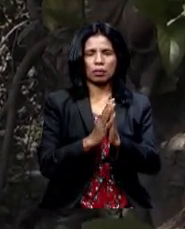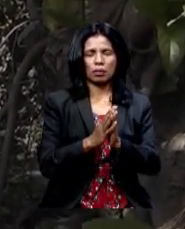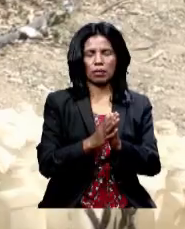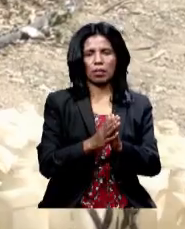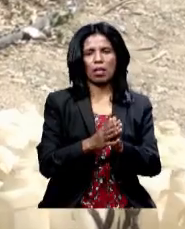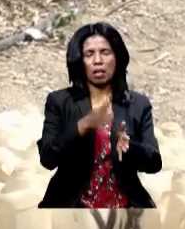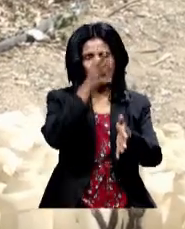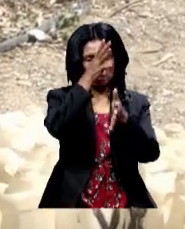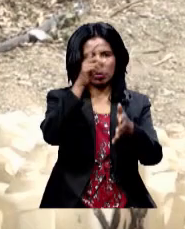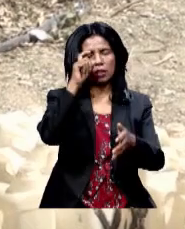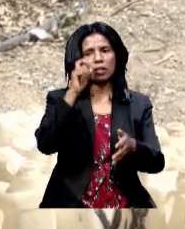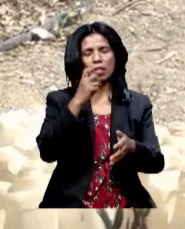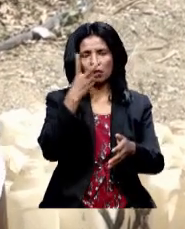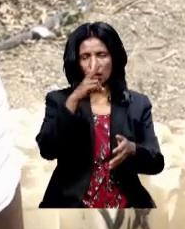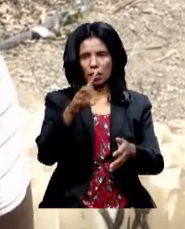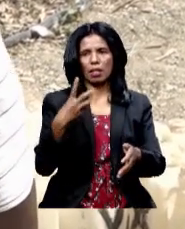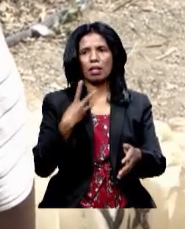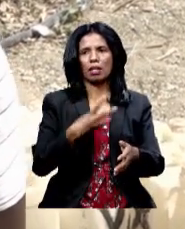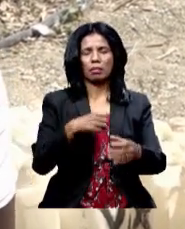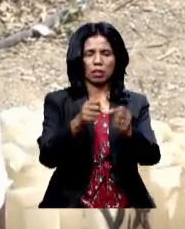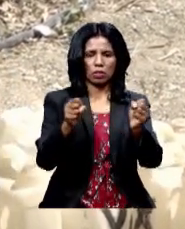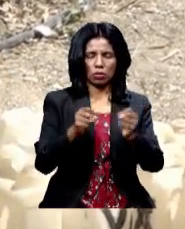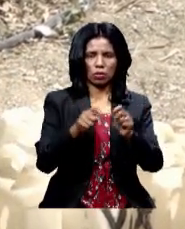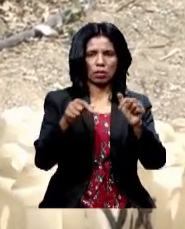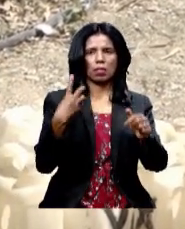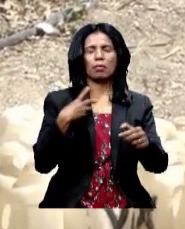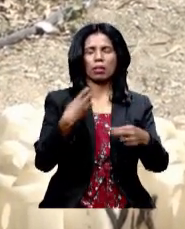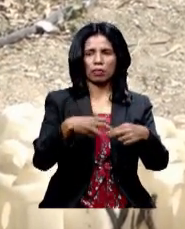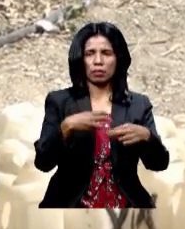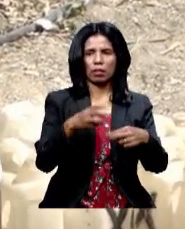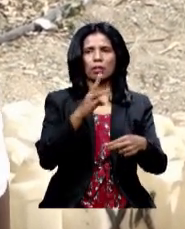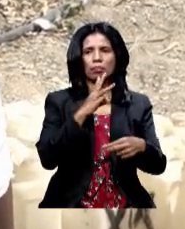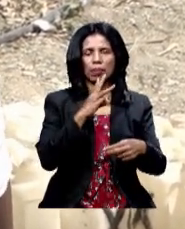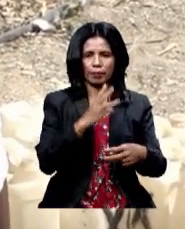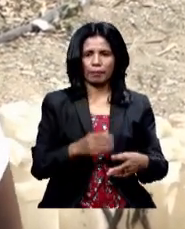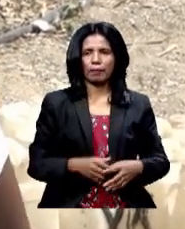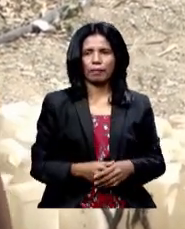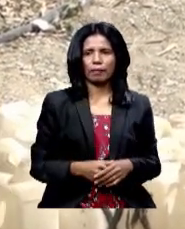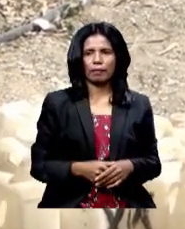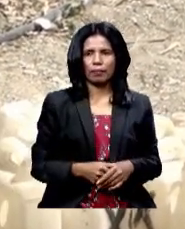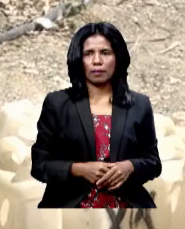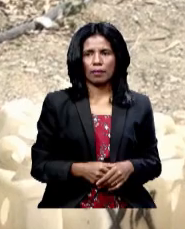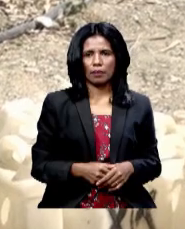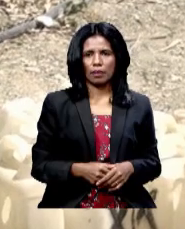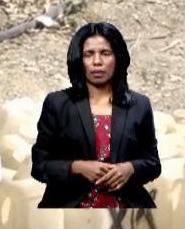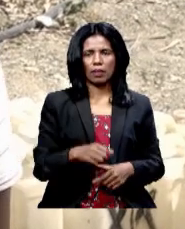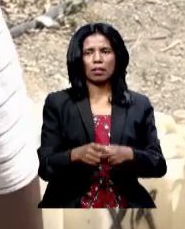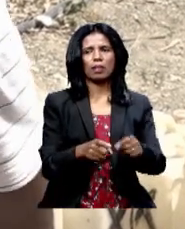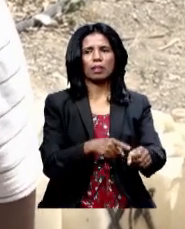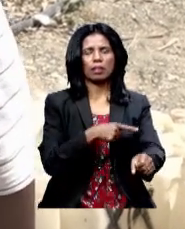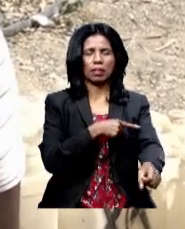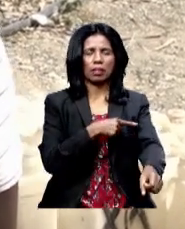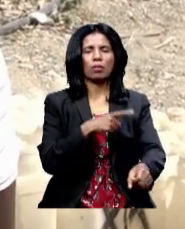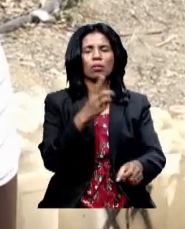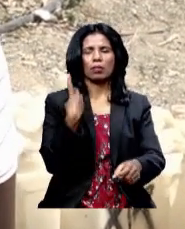direta par dihare ami ia sukulara idane ami suaraska mag babe ne dune. Tina naruk tetebes ba ami